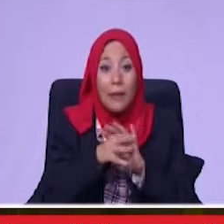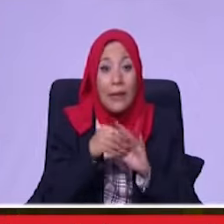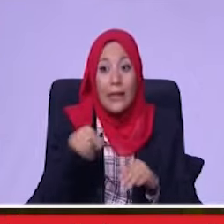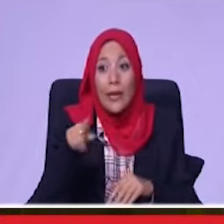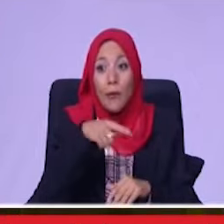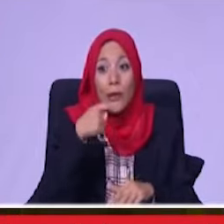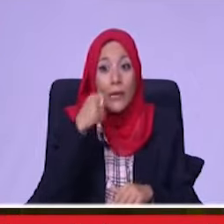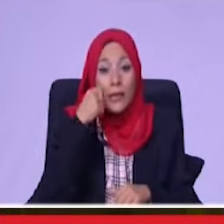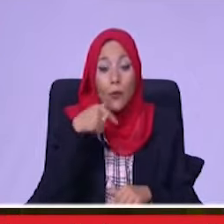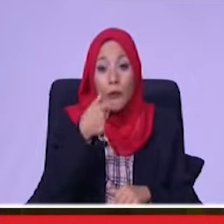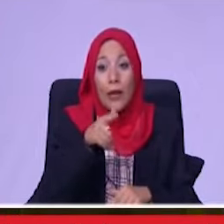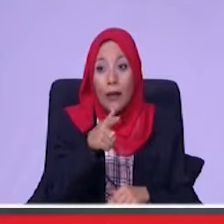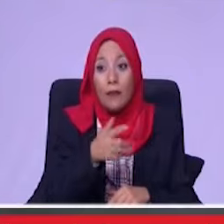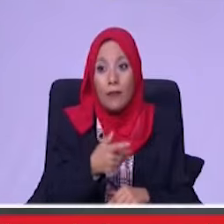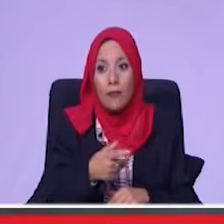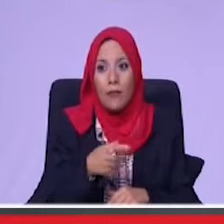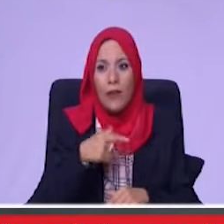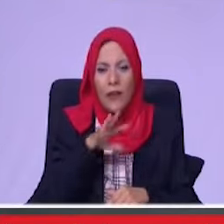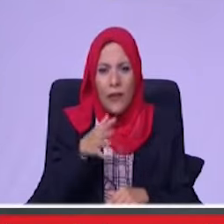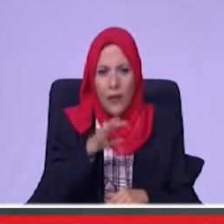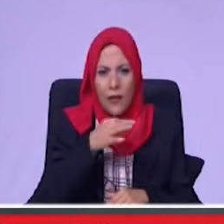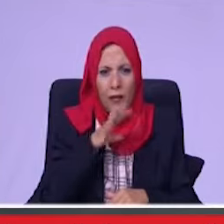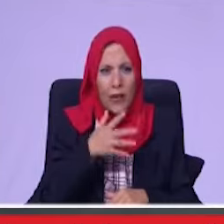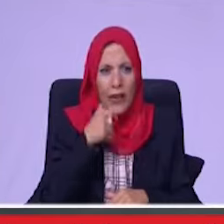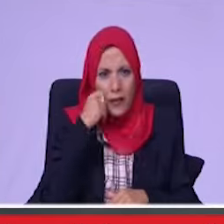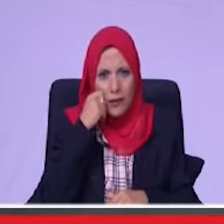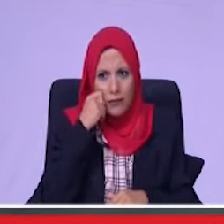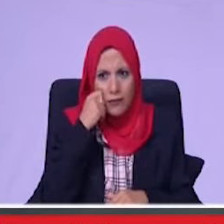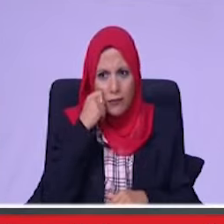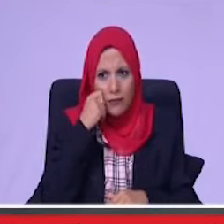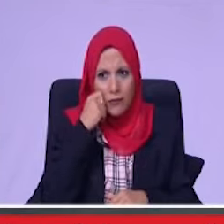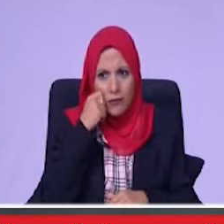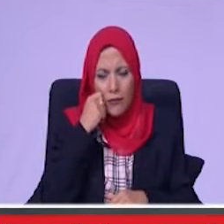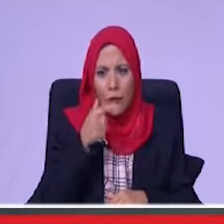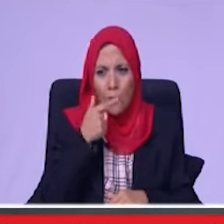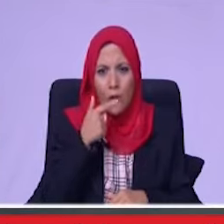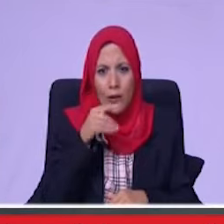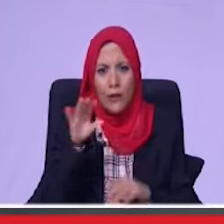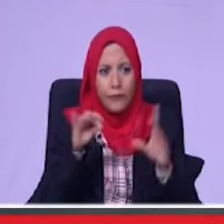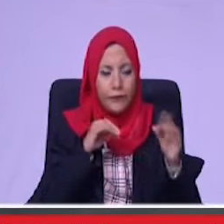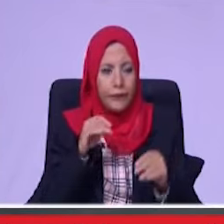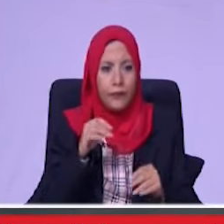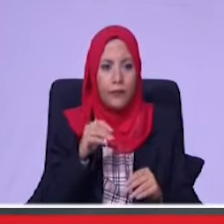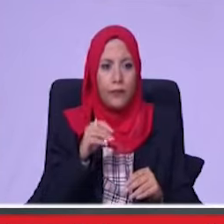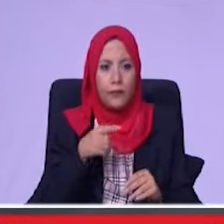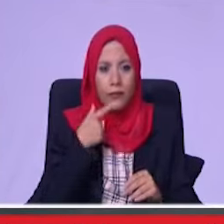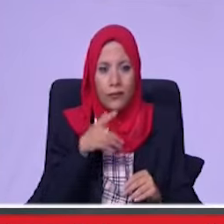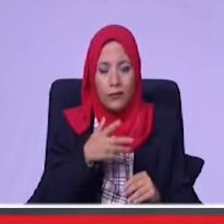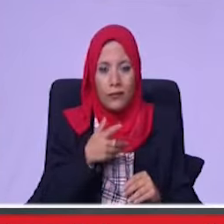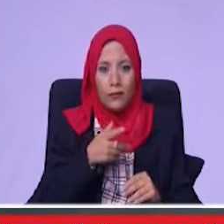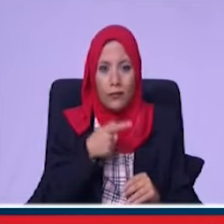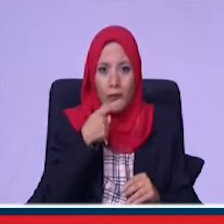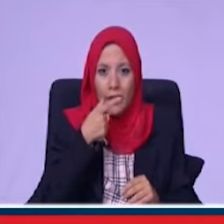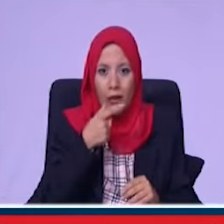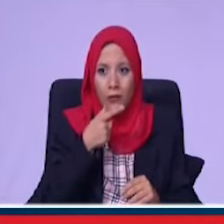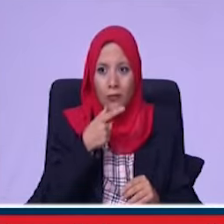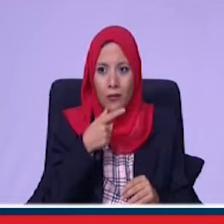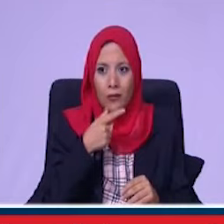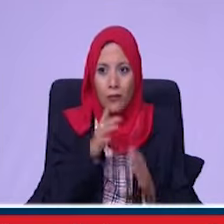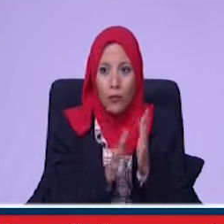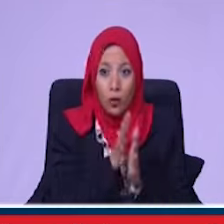ايه؟ يعني في ناس بتبقى واخده بتبقى حاسه ان هو بتتعامل معاه بالاشارات